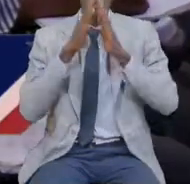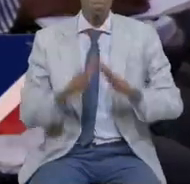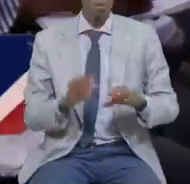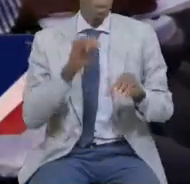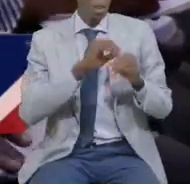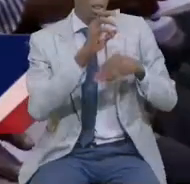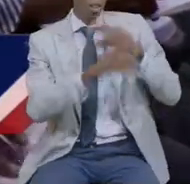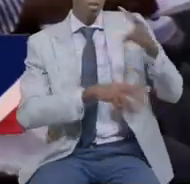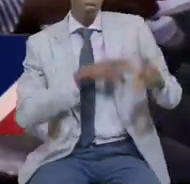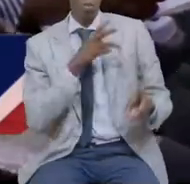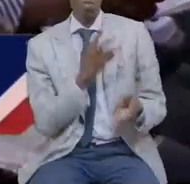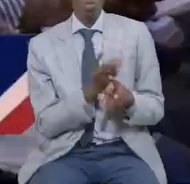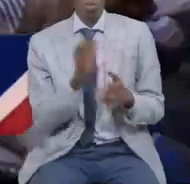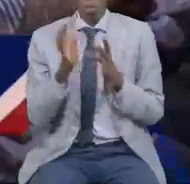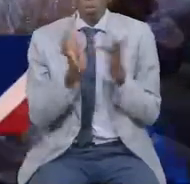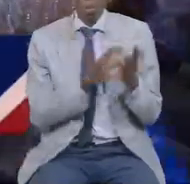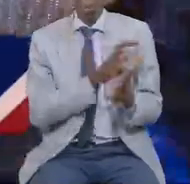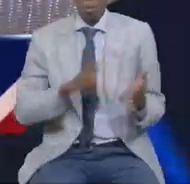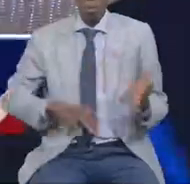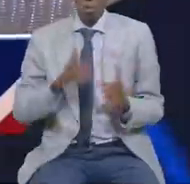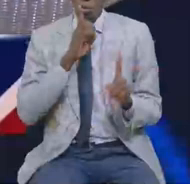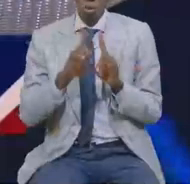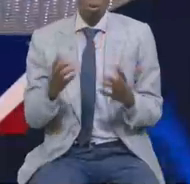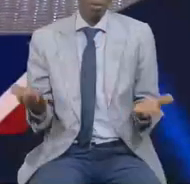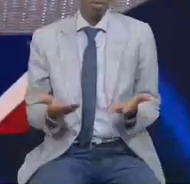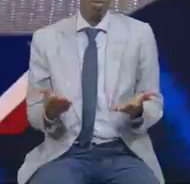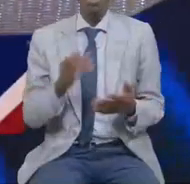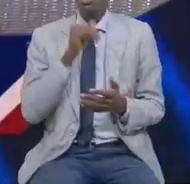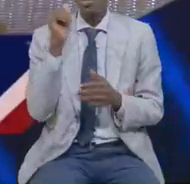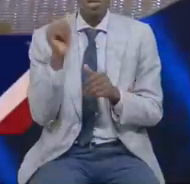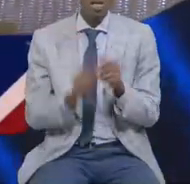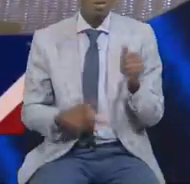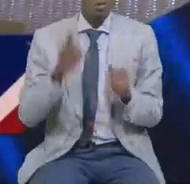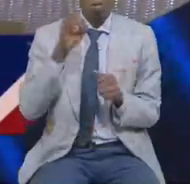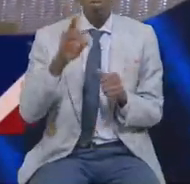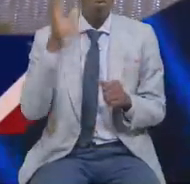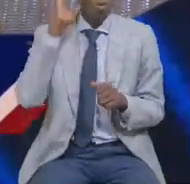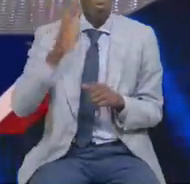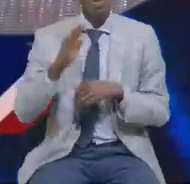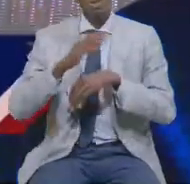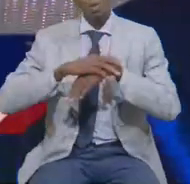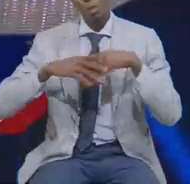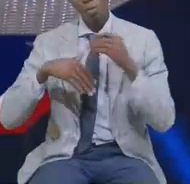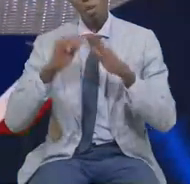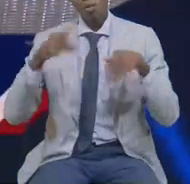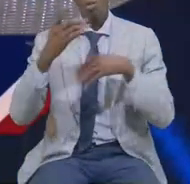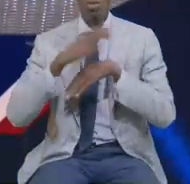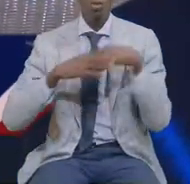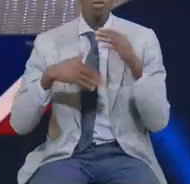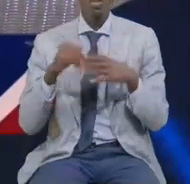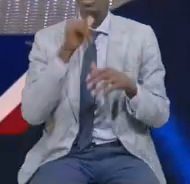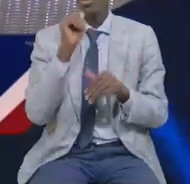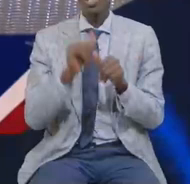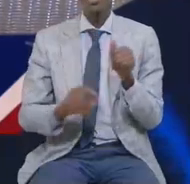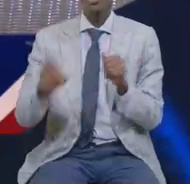tribulations. Voici la parole de Christ. Vous aurez des tribulations dans le monde. Pas tout le monde vous dolotera, pas tout